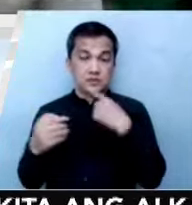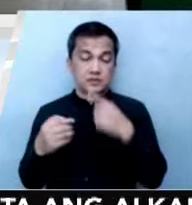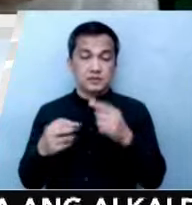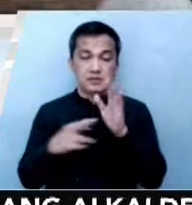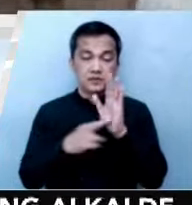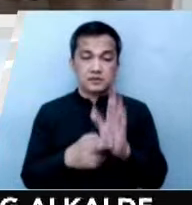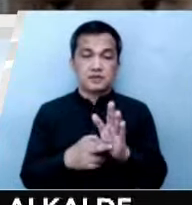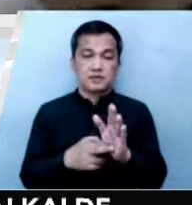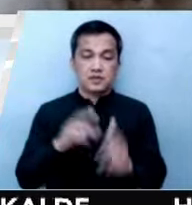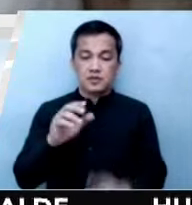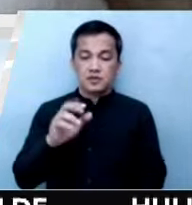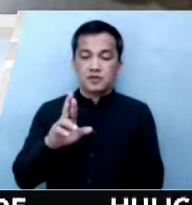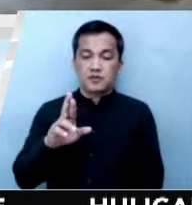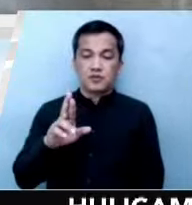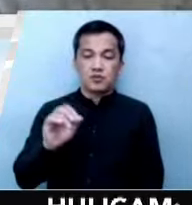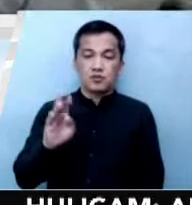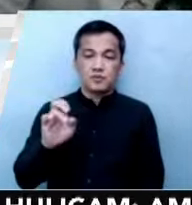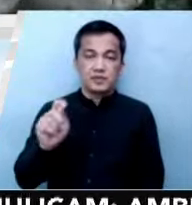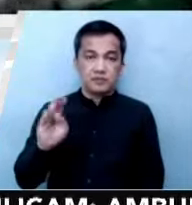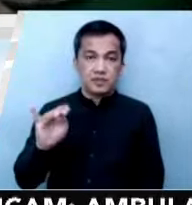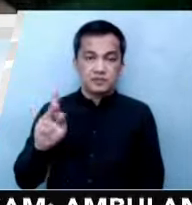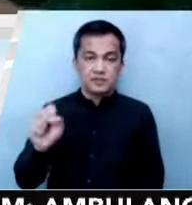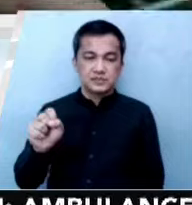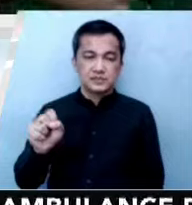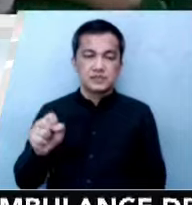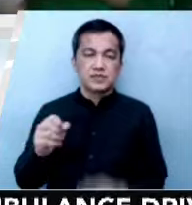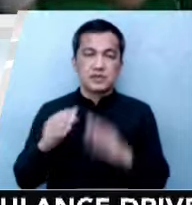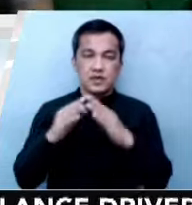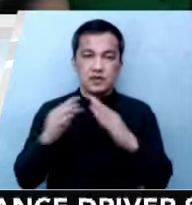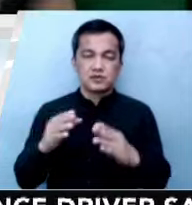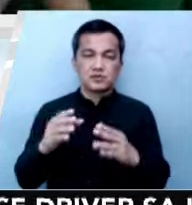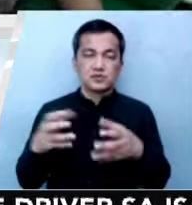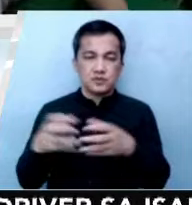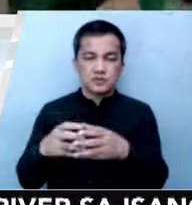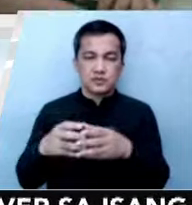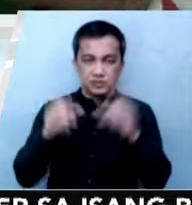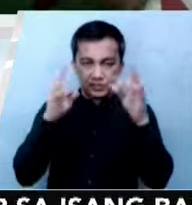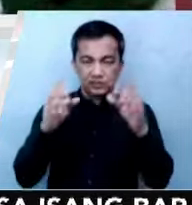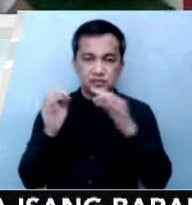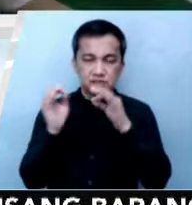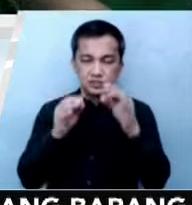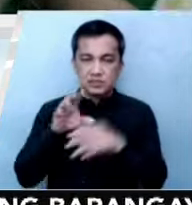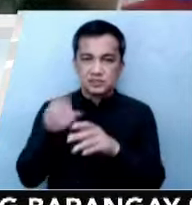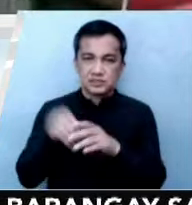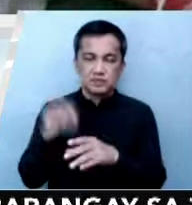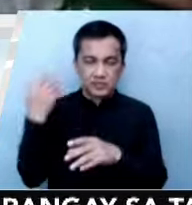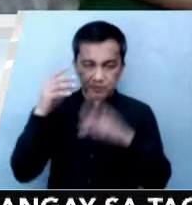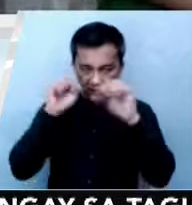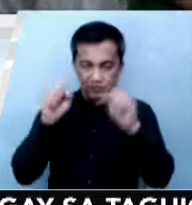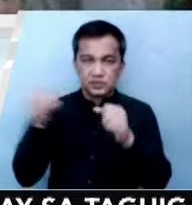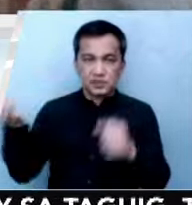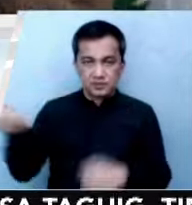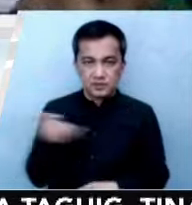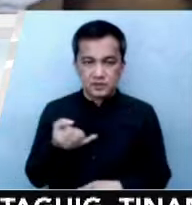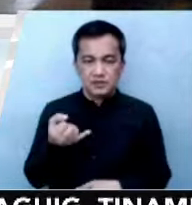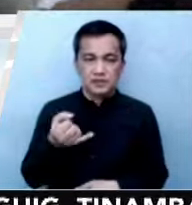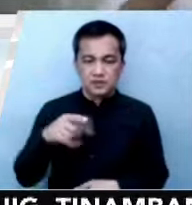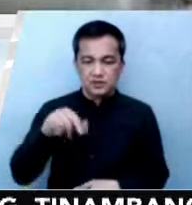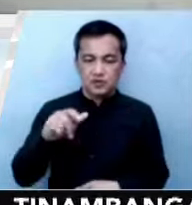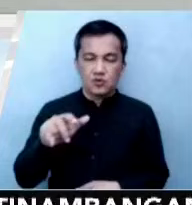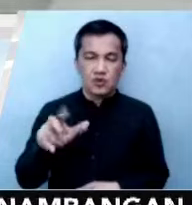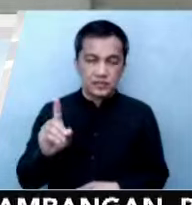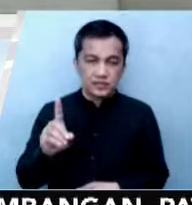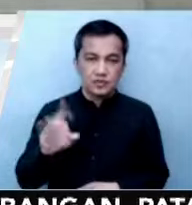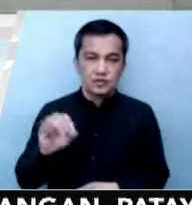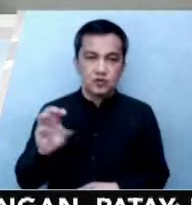Robert Ace Barbers ng House Committee on Dangerous Drugs na kabilang ang dating Pangulo sa iimbitahan nila sa Quadcom investigation